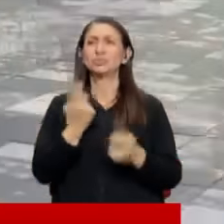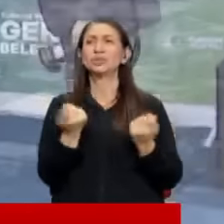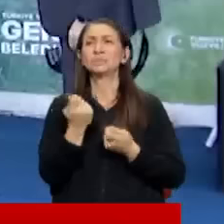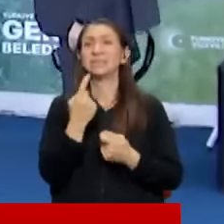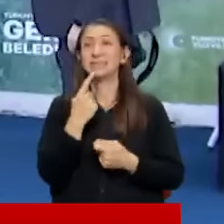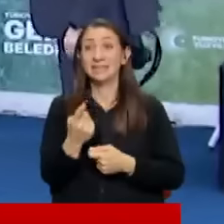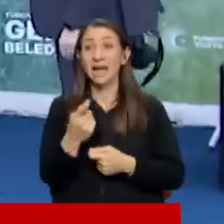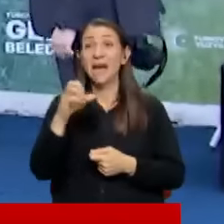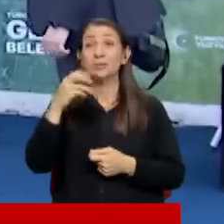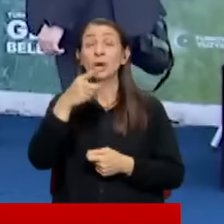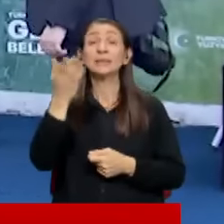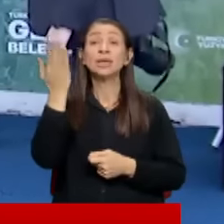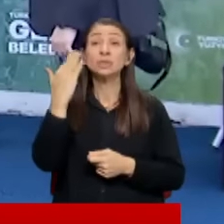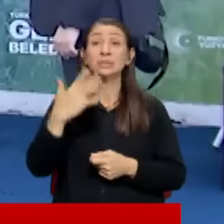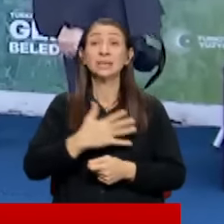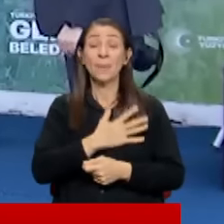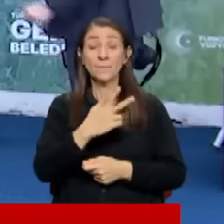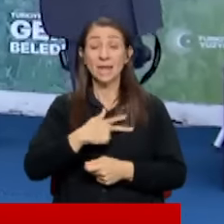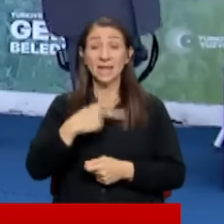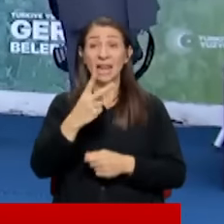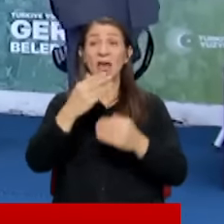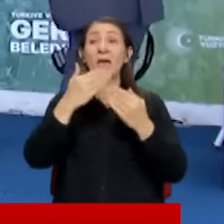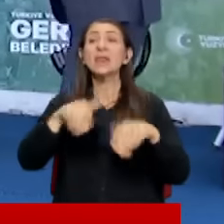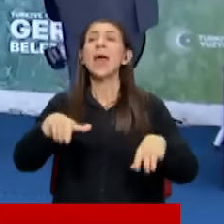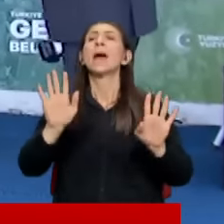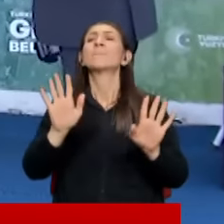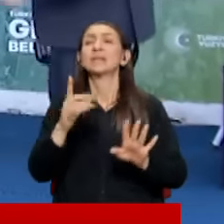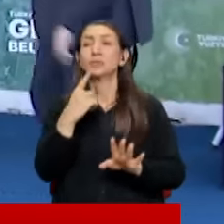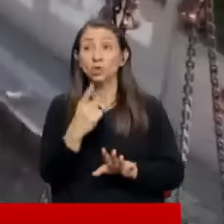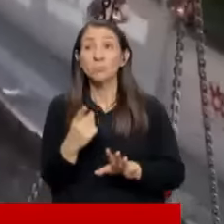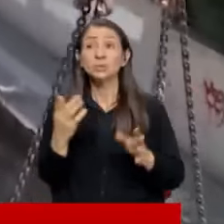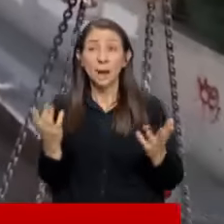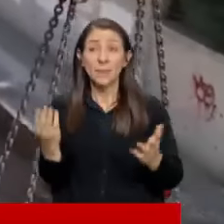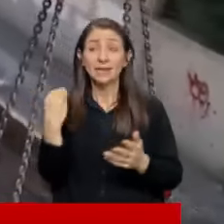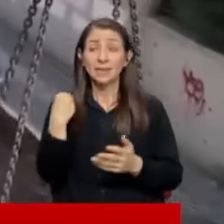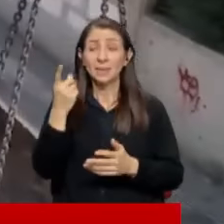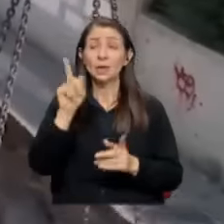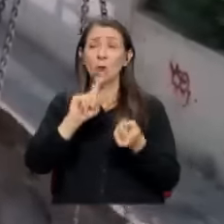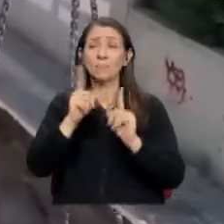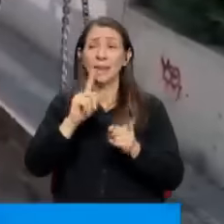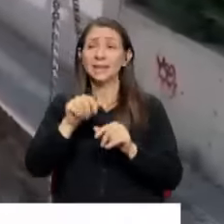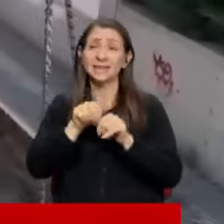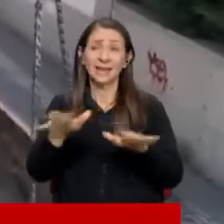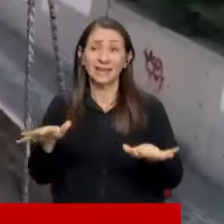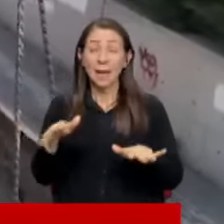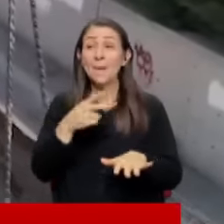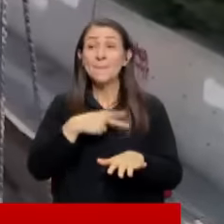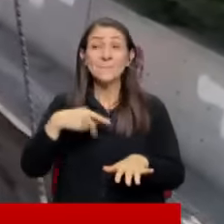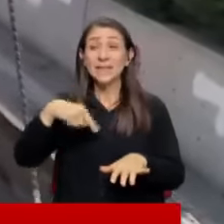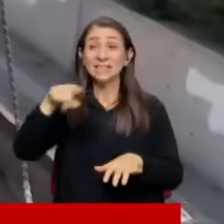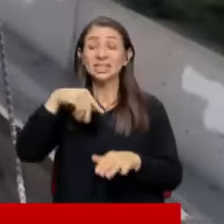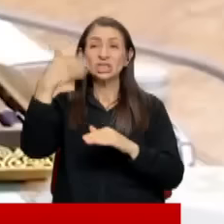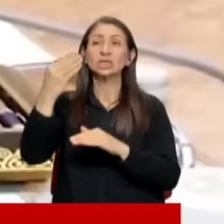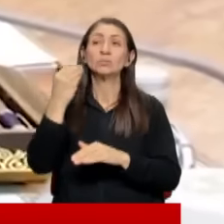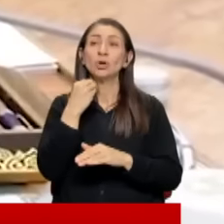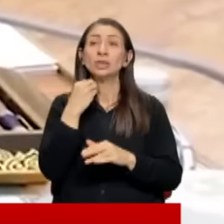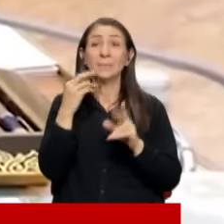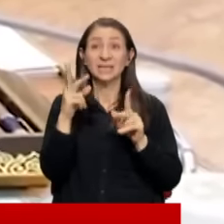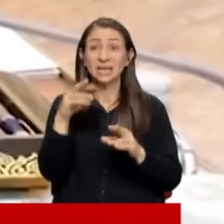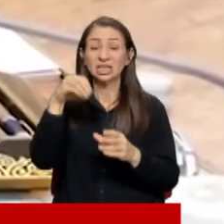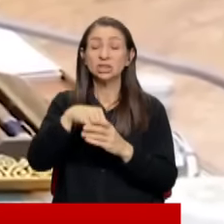geldi. Erdoğan daha önce CHP'li belediyelerin engellenmediğini de söylemişti ama yeni bir yönetmelik yayımlandı. Belediyelerin dış borçlanması